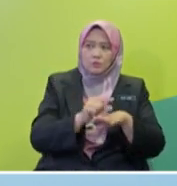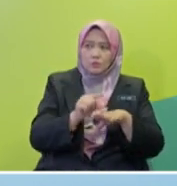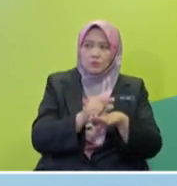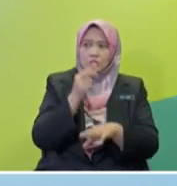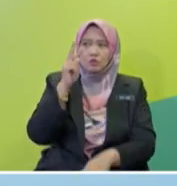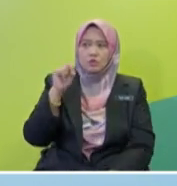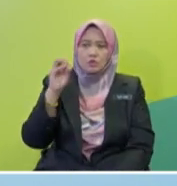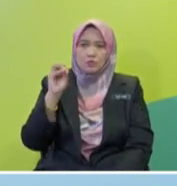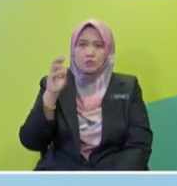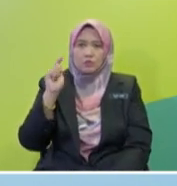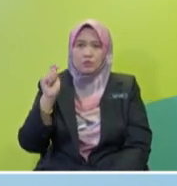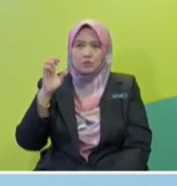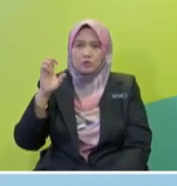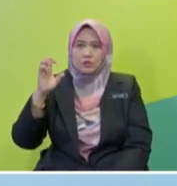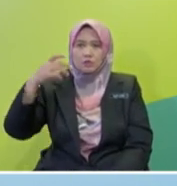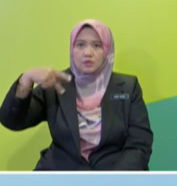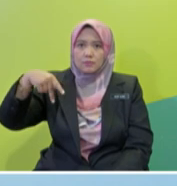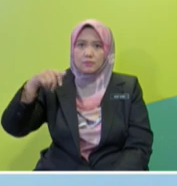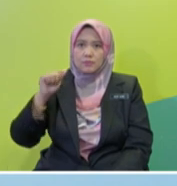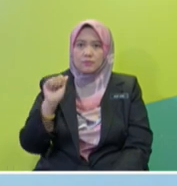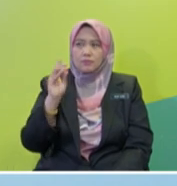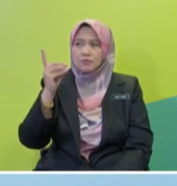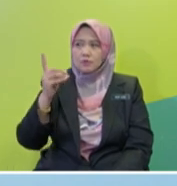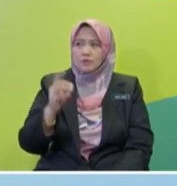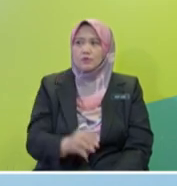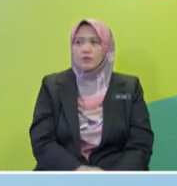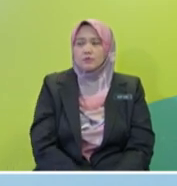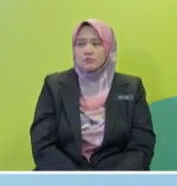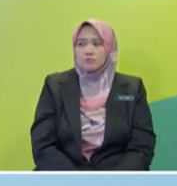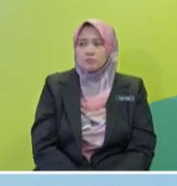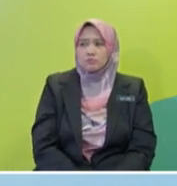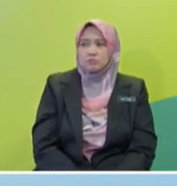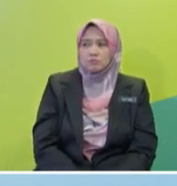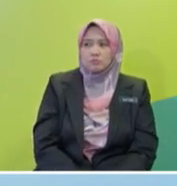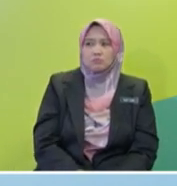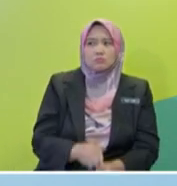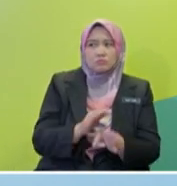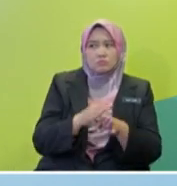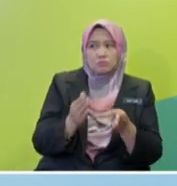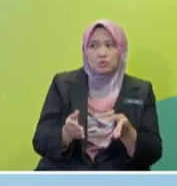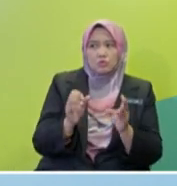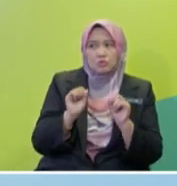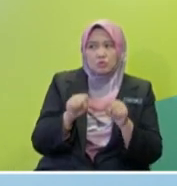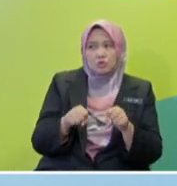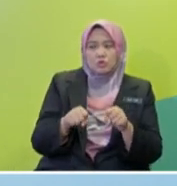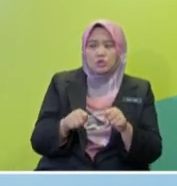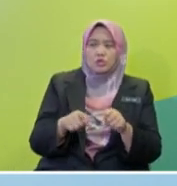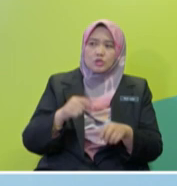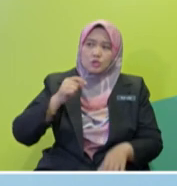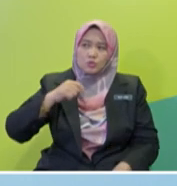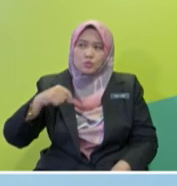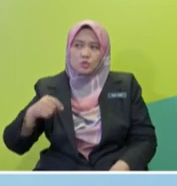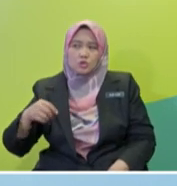aplikasi biasa yang ada dalam kompite kita kemudian ditulis dengan boleh